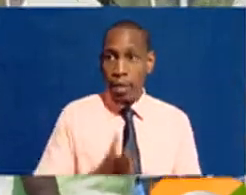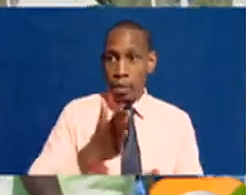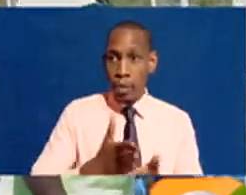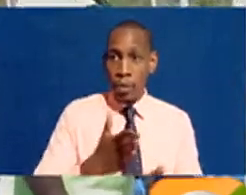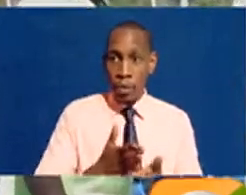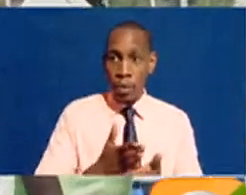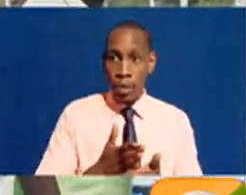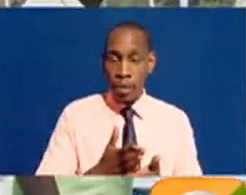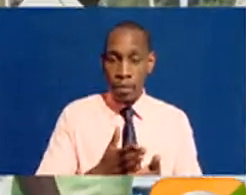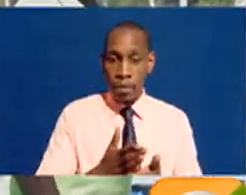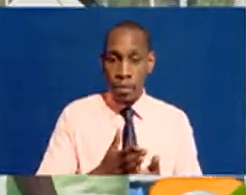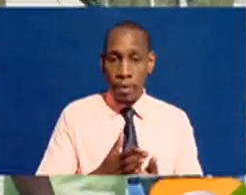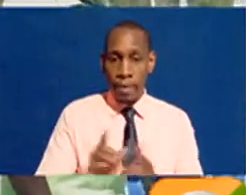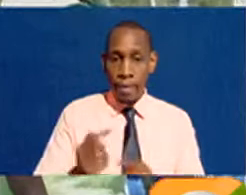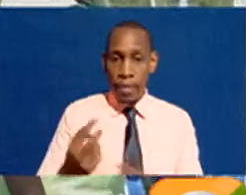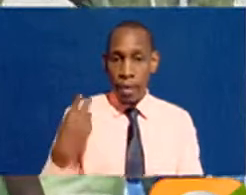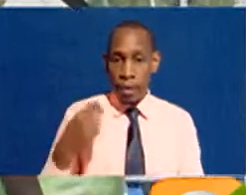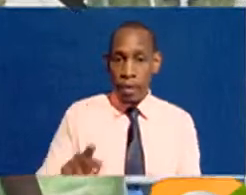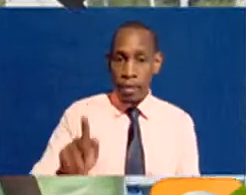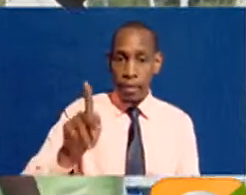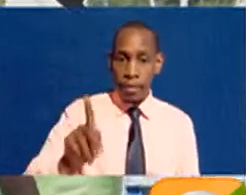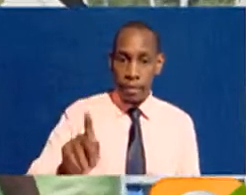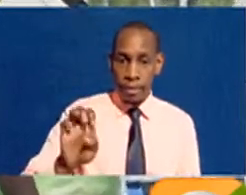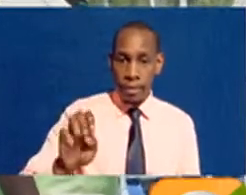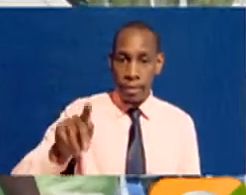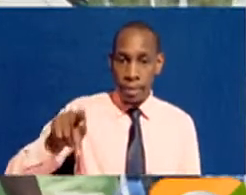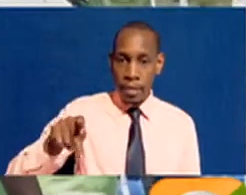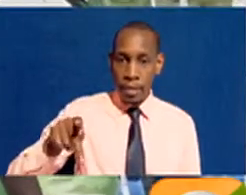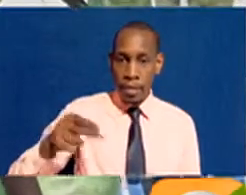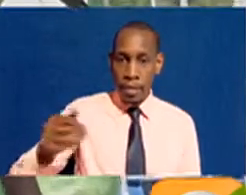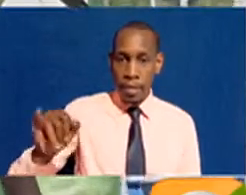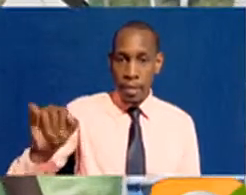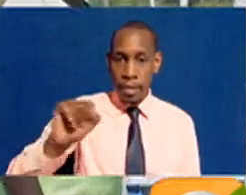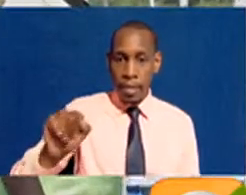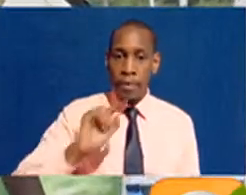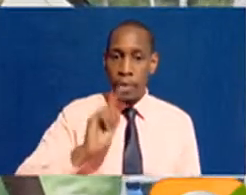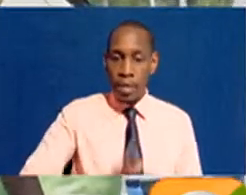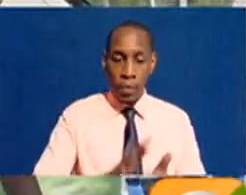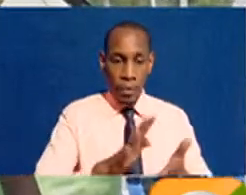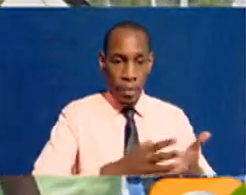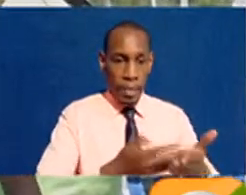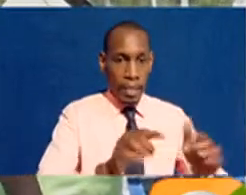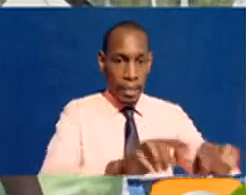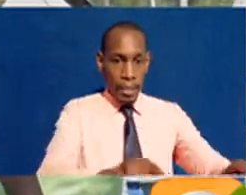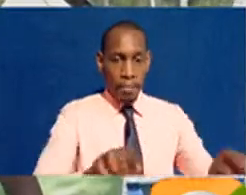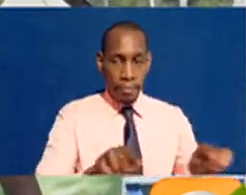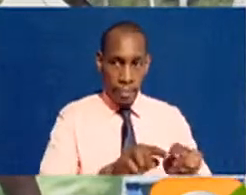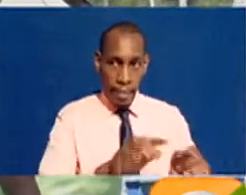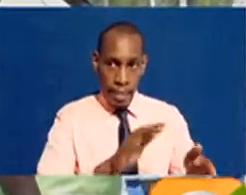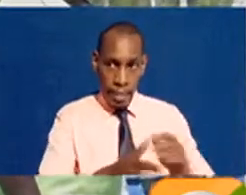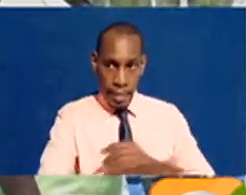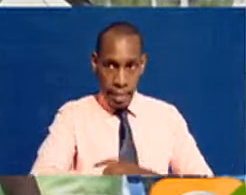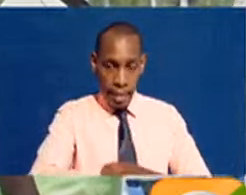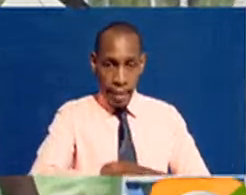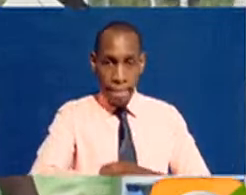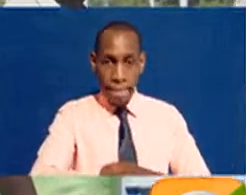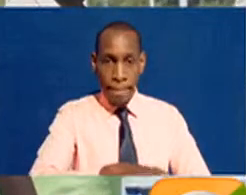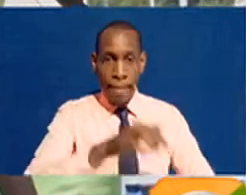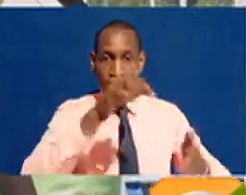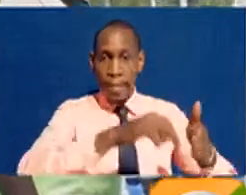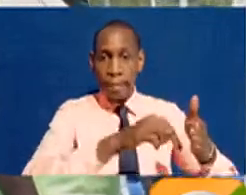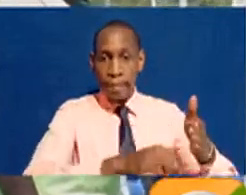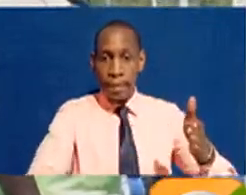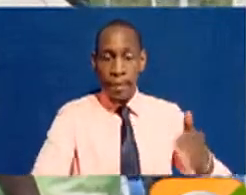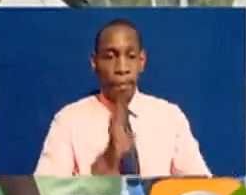were sometime consulting the Kemfri and they were telling us where our cages are somehow in deep